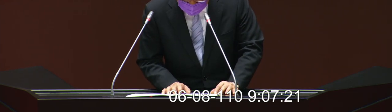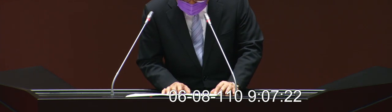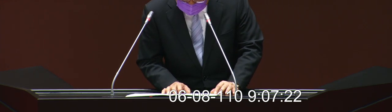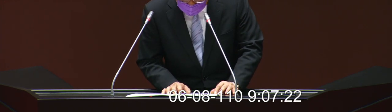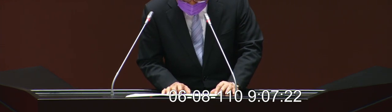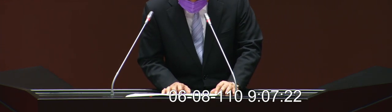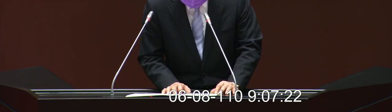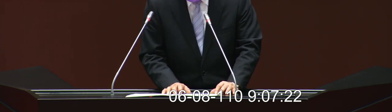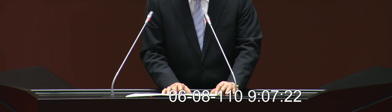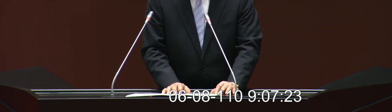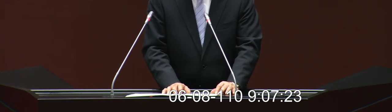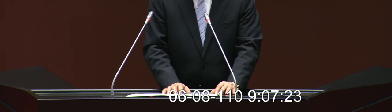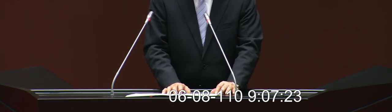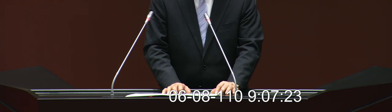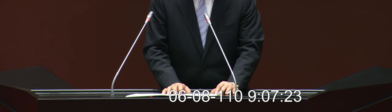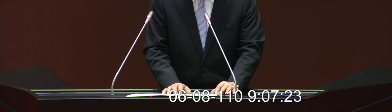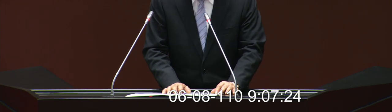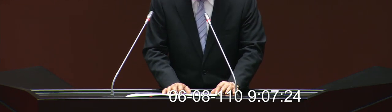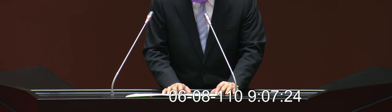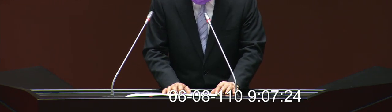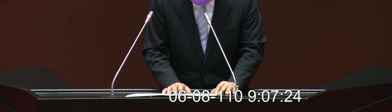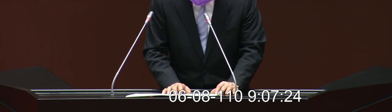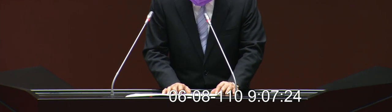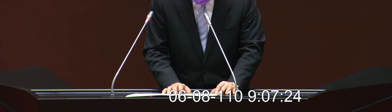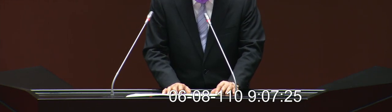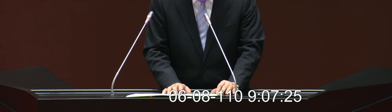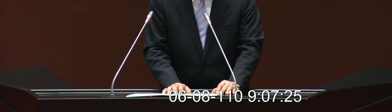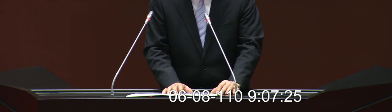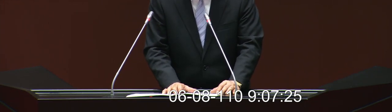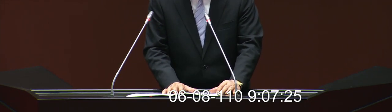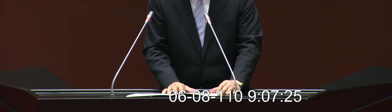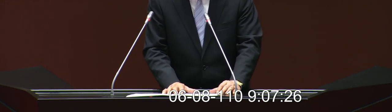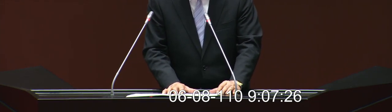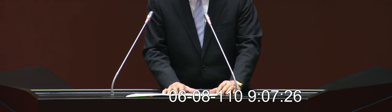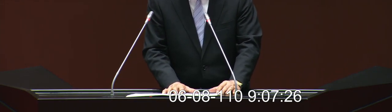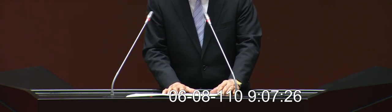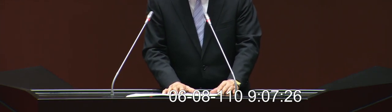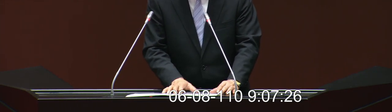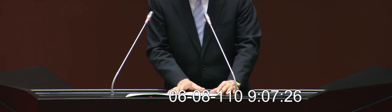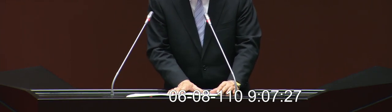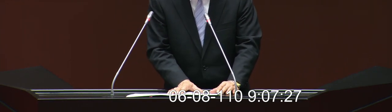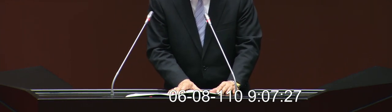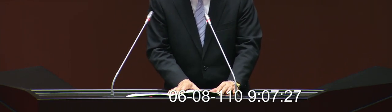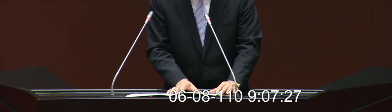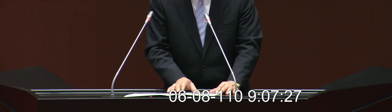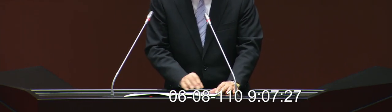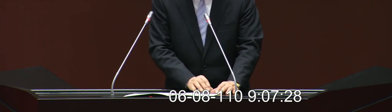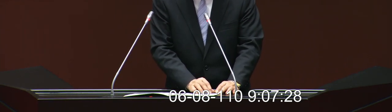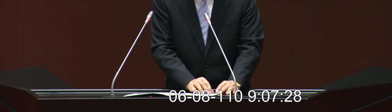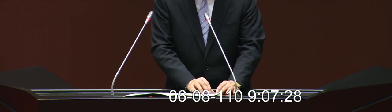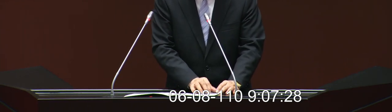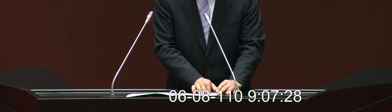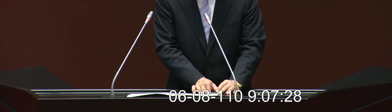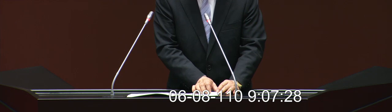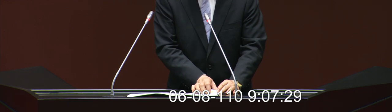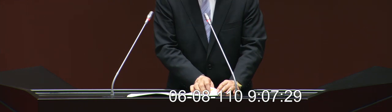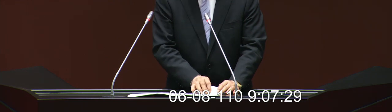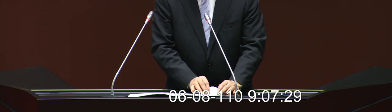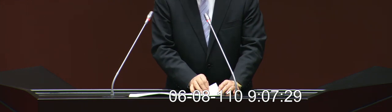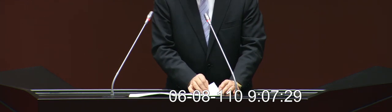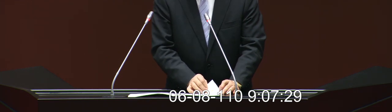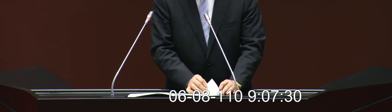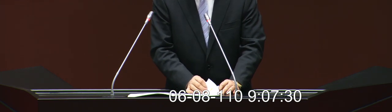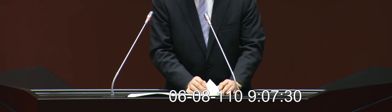的疫苗会到位。至施打的顺序，由指挥中心依据疫苗到货的情